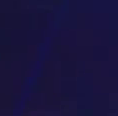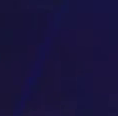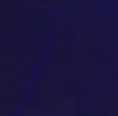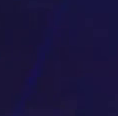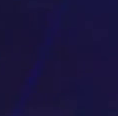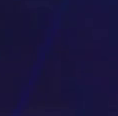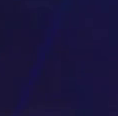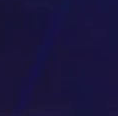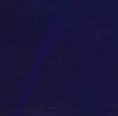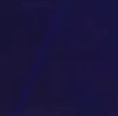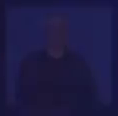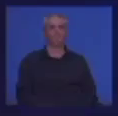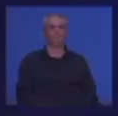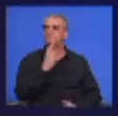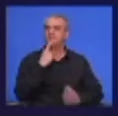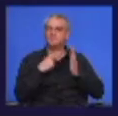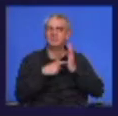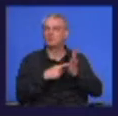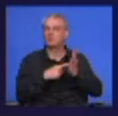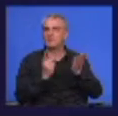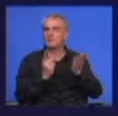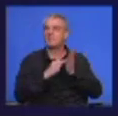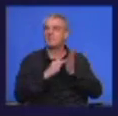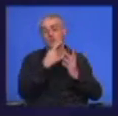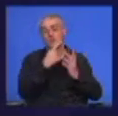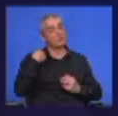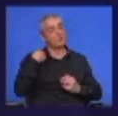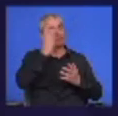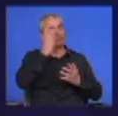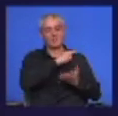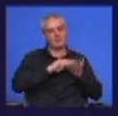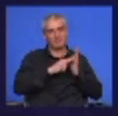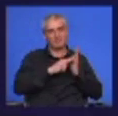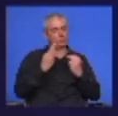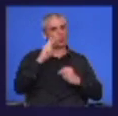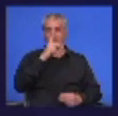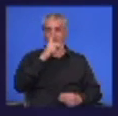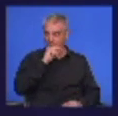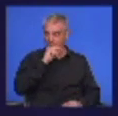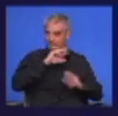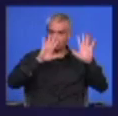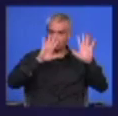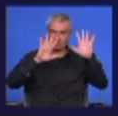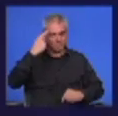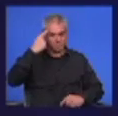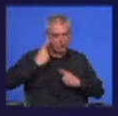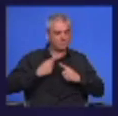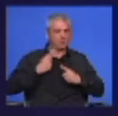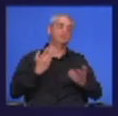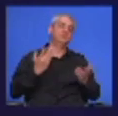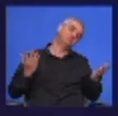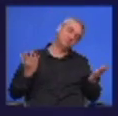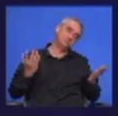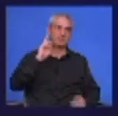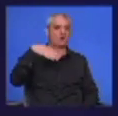שעושים היום. מי למשל? אני לא יודע, אני לא... לא, מי זה הגנרלים? אתה מדבר על גנרלים באופן ארטילאי או שיש לך... זה יכול להיות,